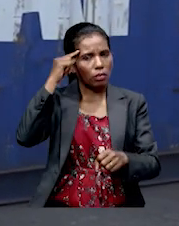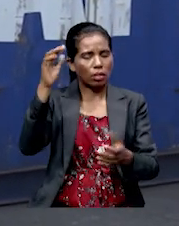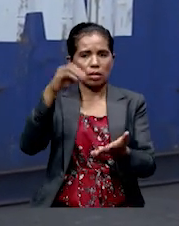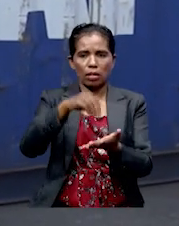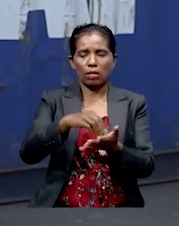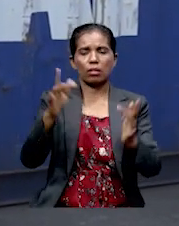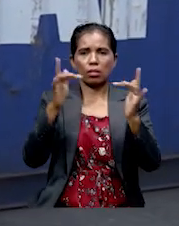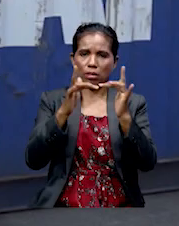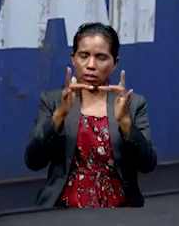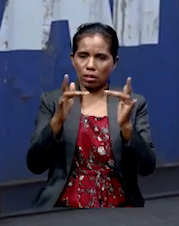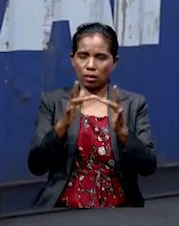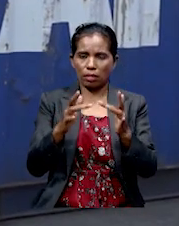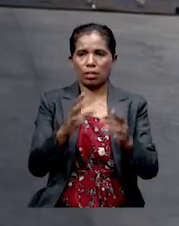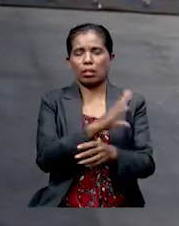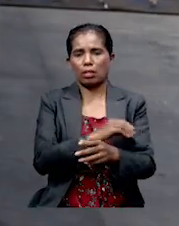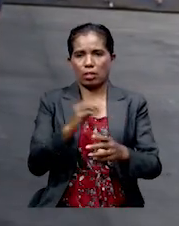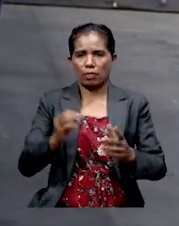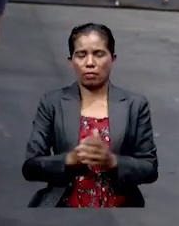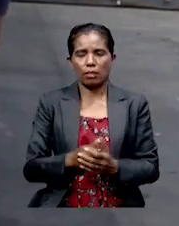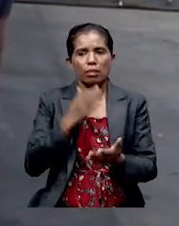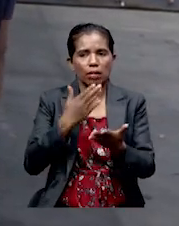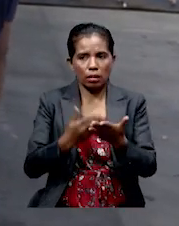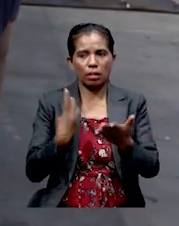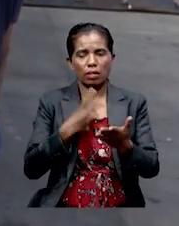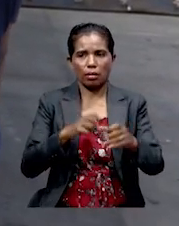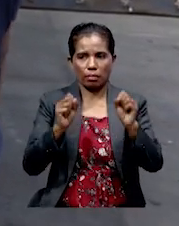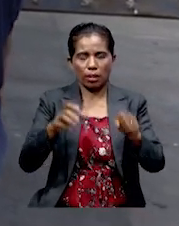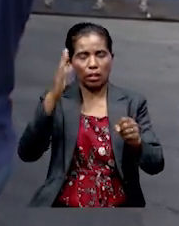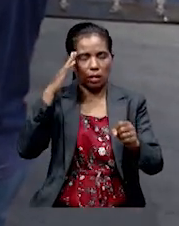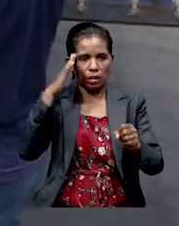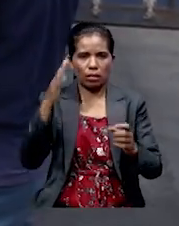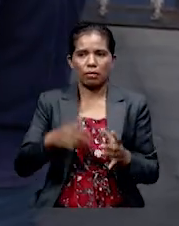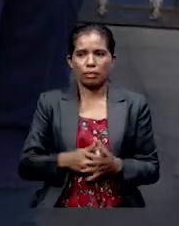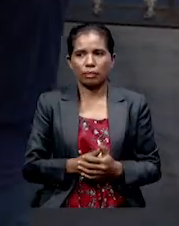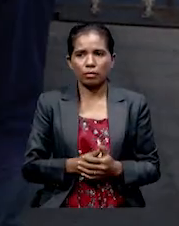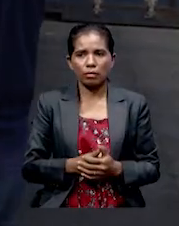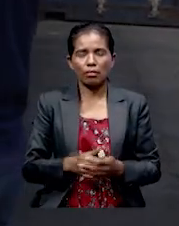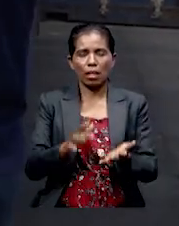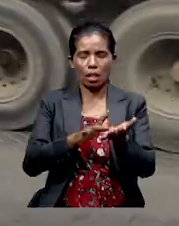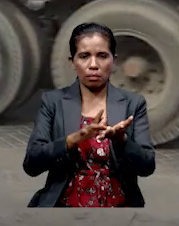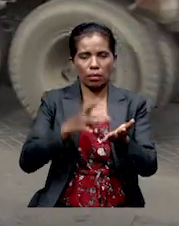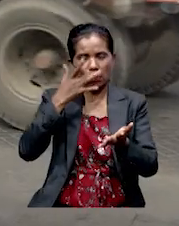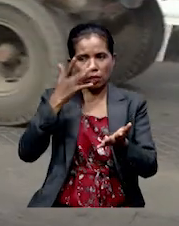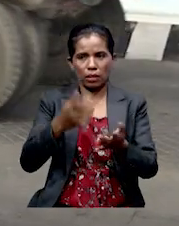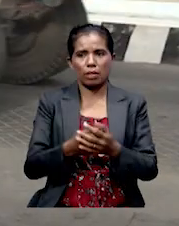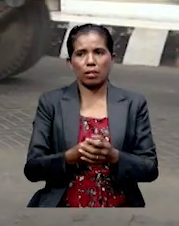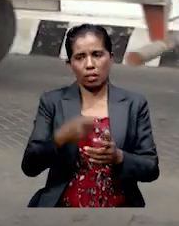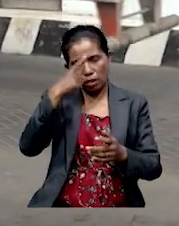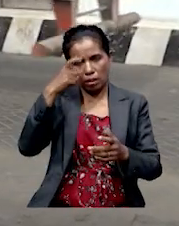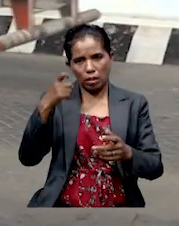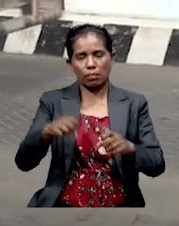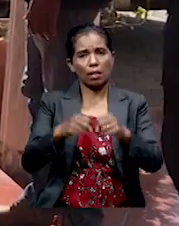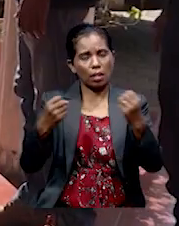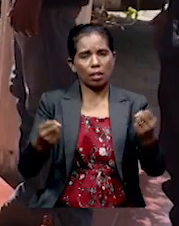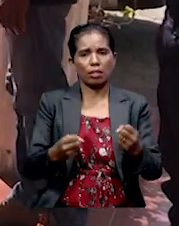nebe mak makinas nebe mak dia perat bela deteta be droga ni. Tambah buat droga ni istraga zaman sir ni